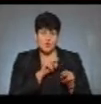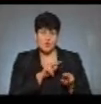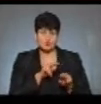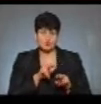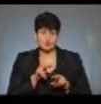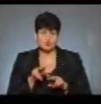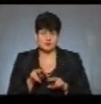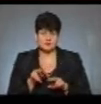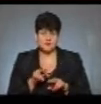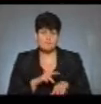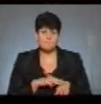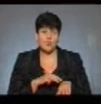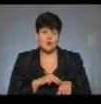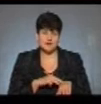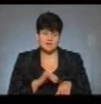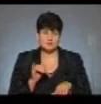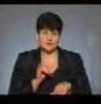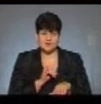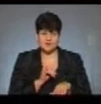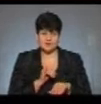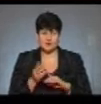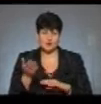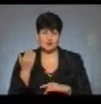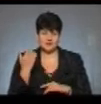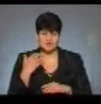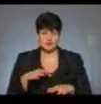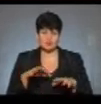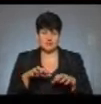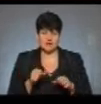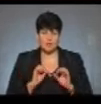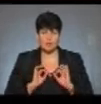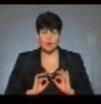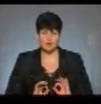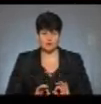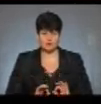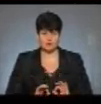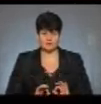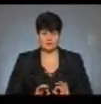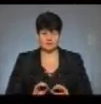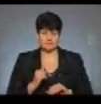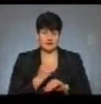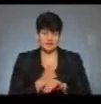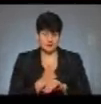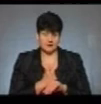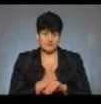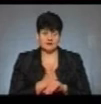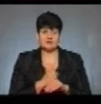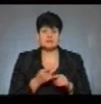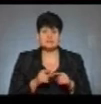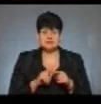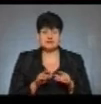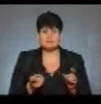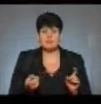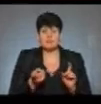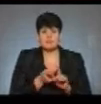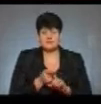контролюється поліцією та колишнім очільником прокуратури. Генеральної. Постанову уряду треба пов'язувати, мабуть,